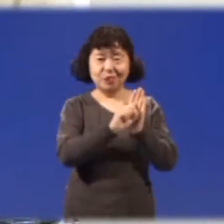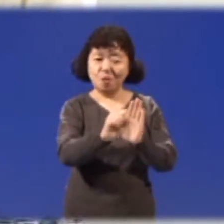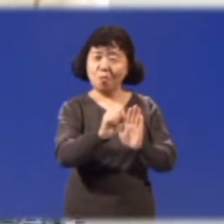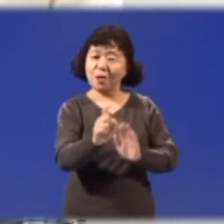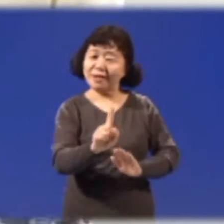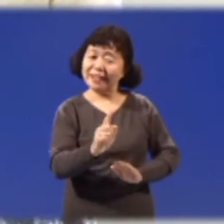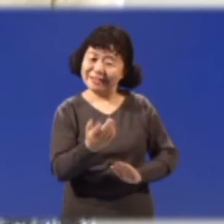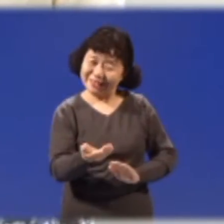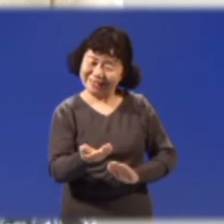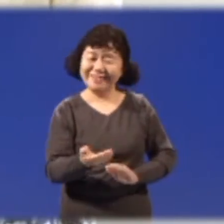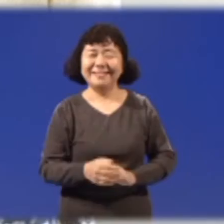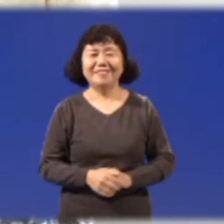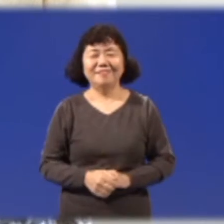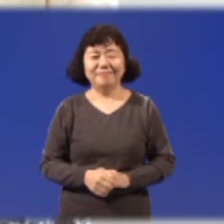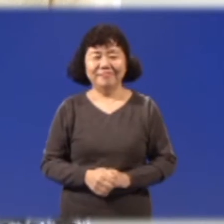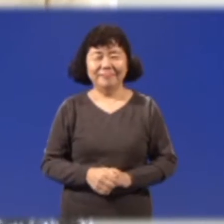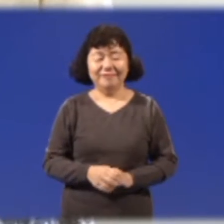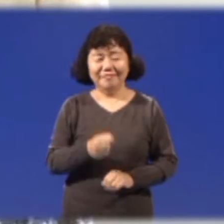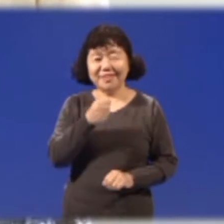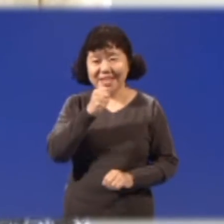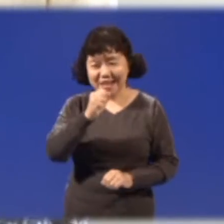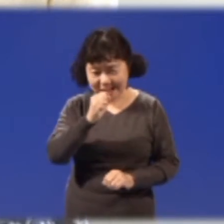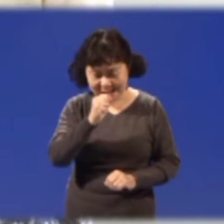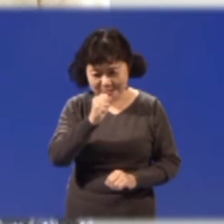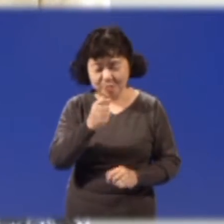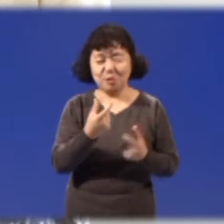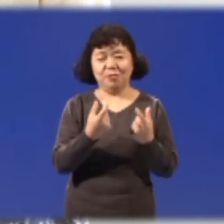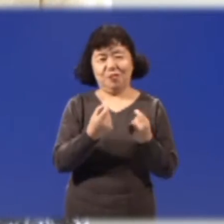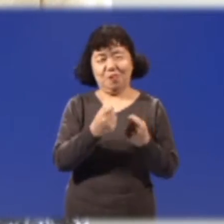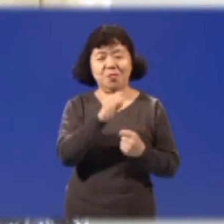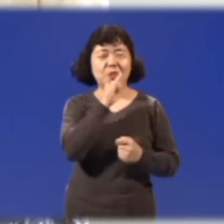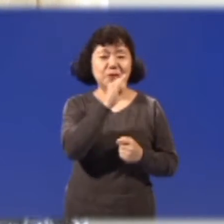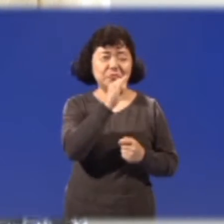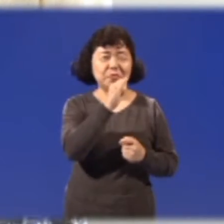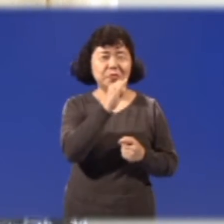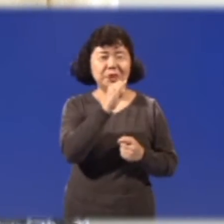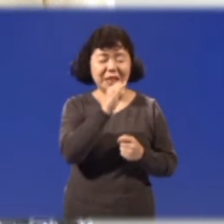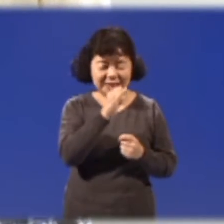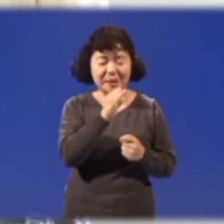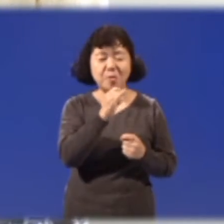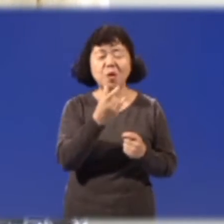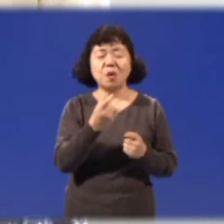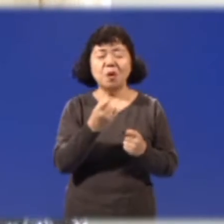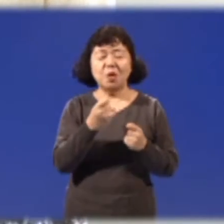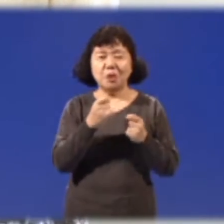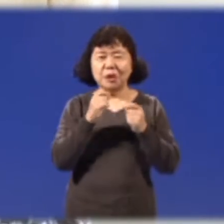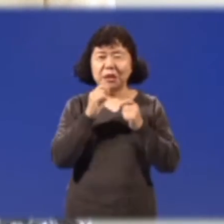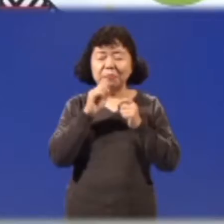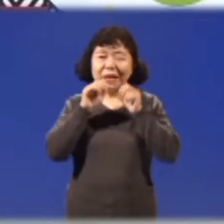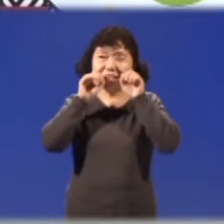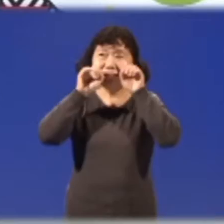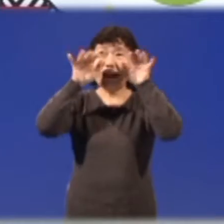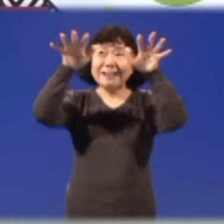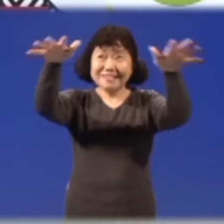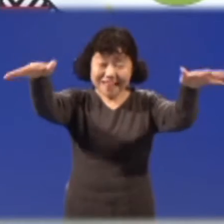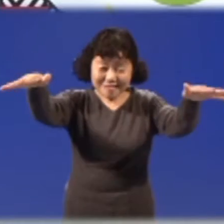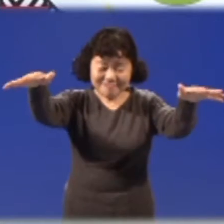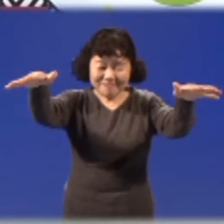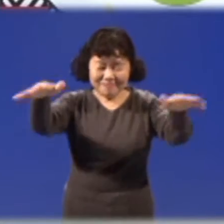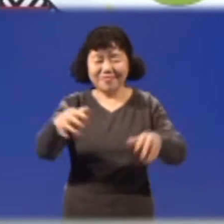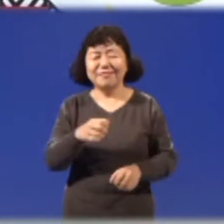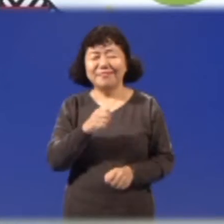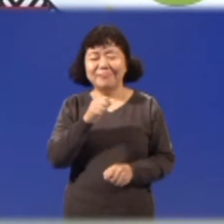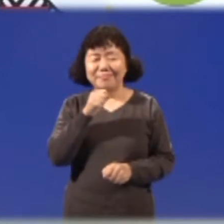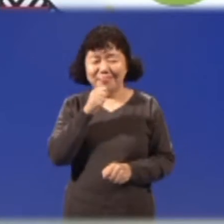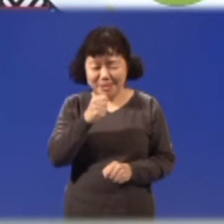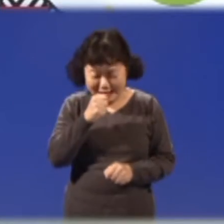効果があるんですか。 風邪もそうなんですが、インフルエンザの多くは飛沫感染、つまり咳や